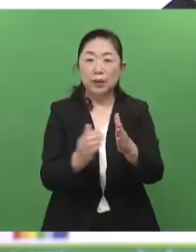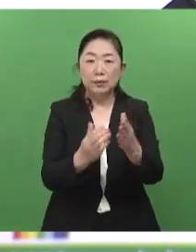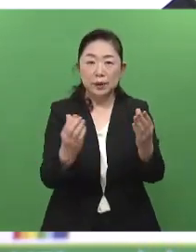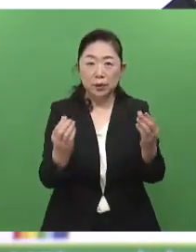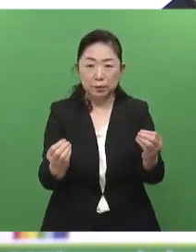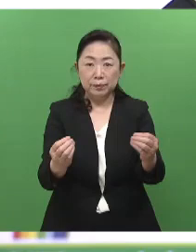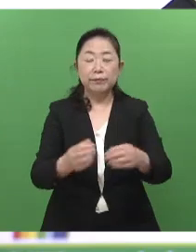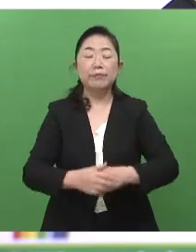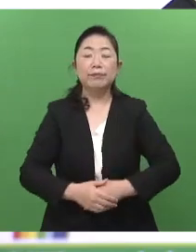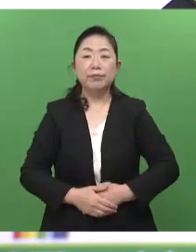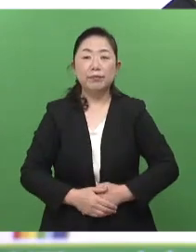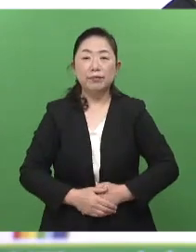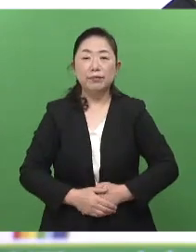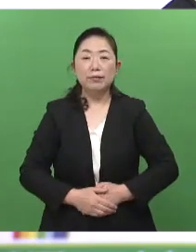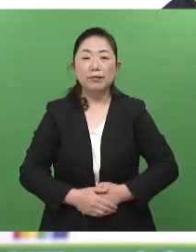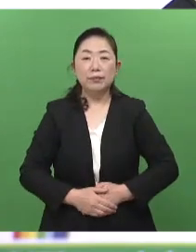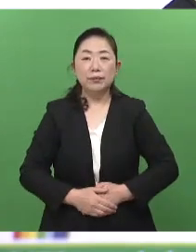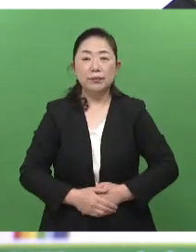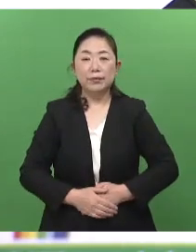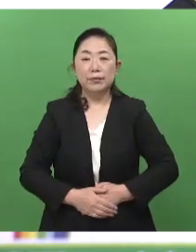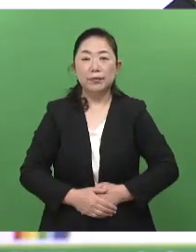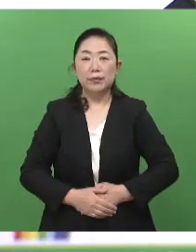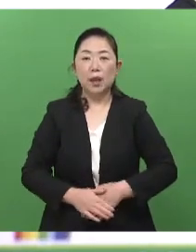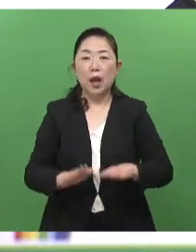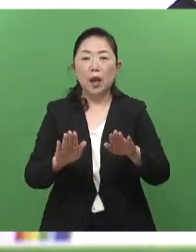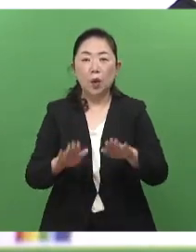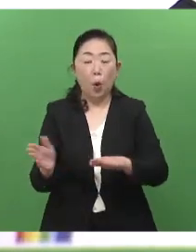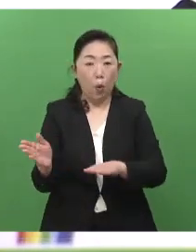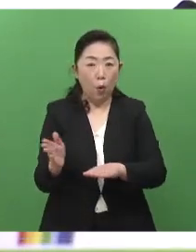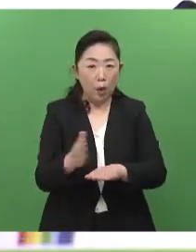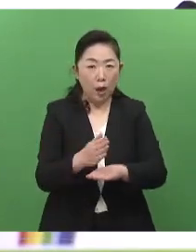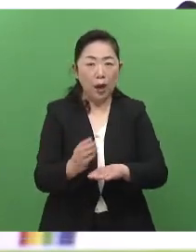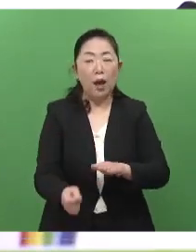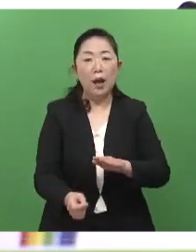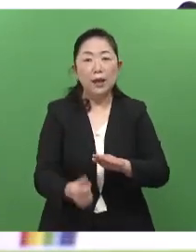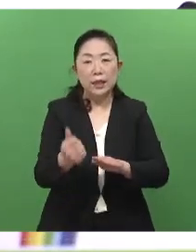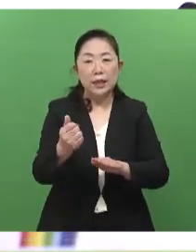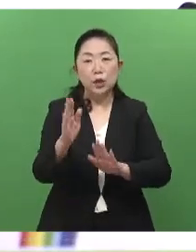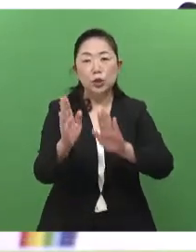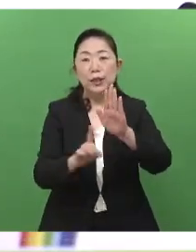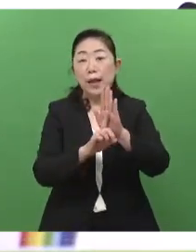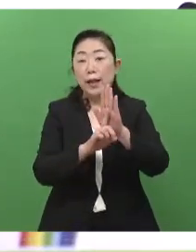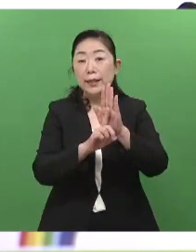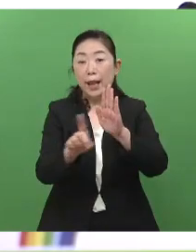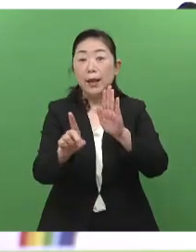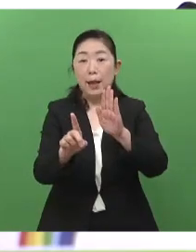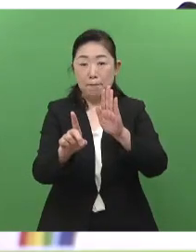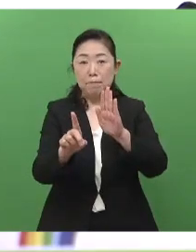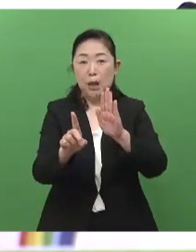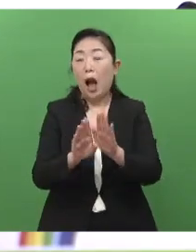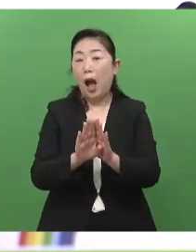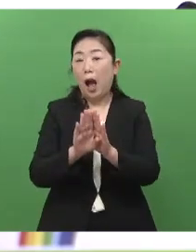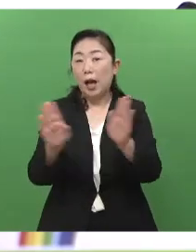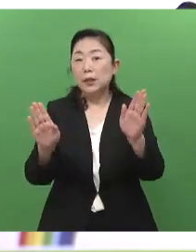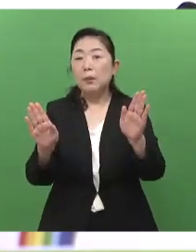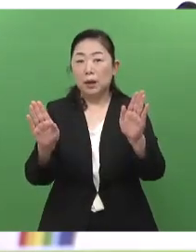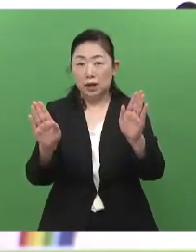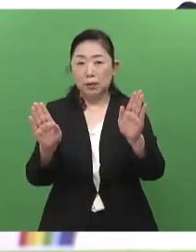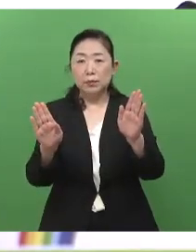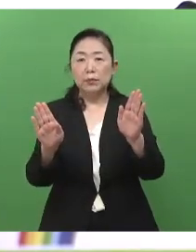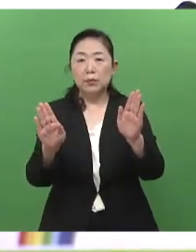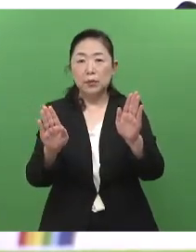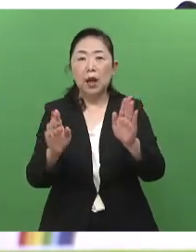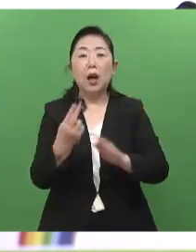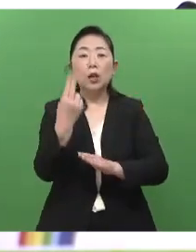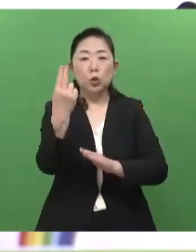2点でございます。いずれしましても、本日から緊急事態宣言下、そして都の緊